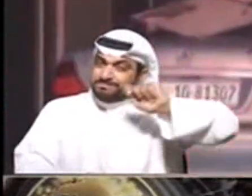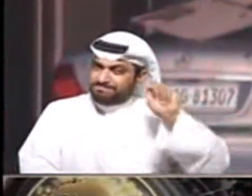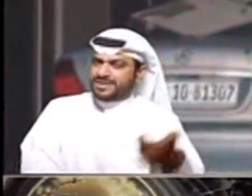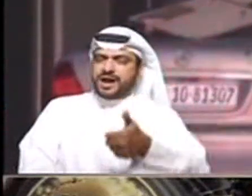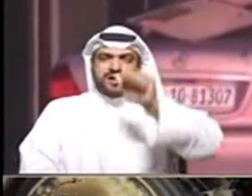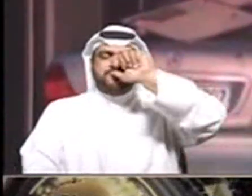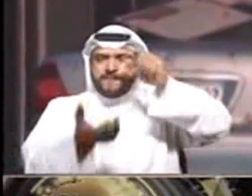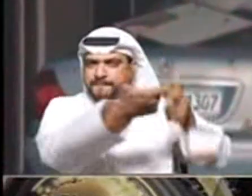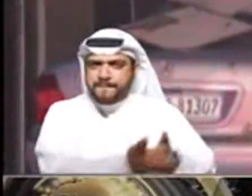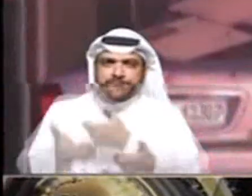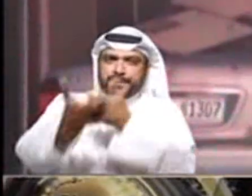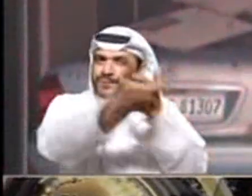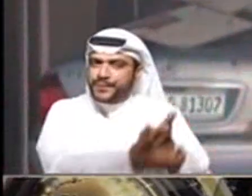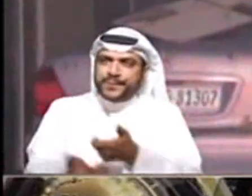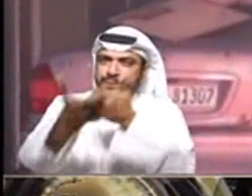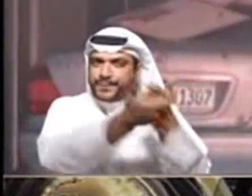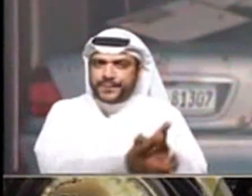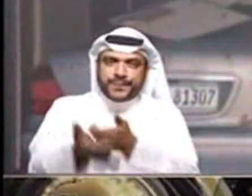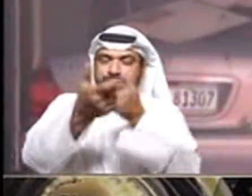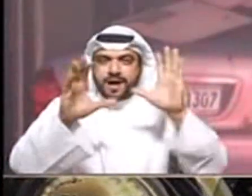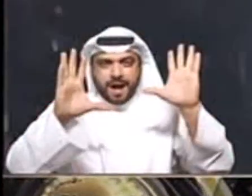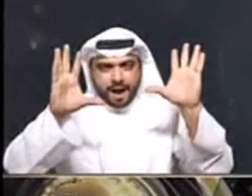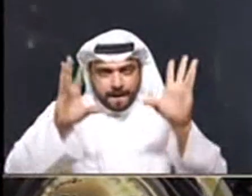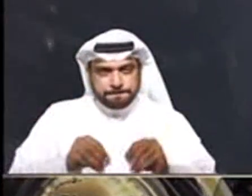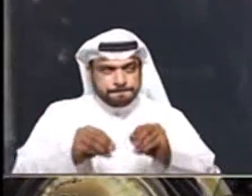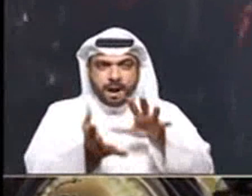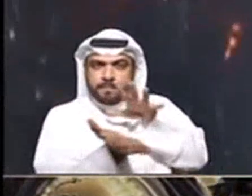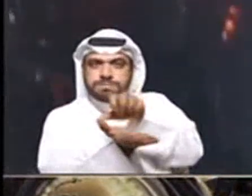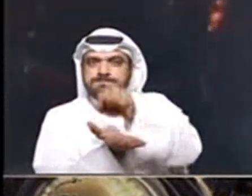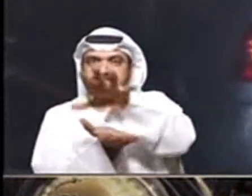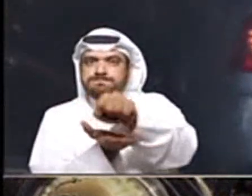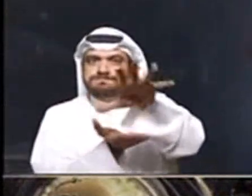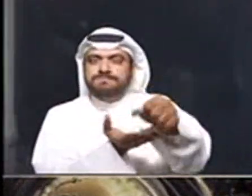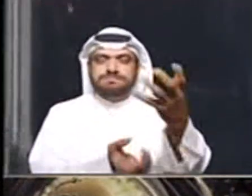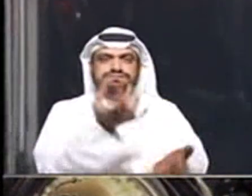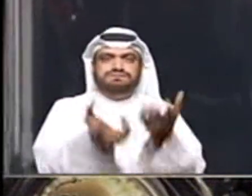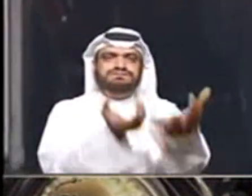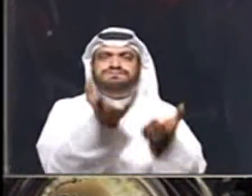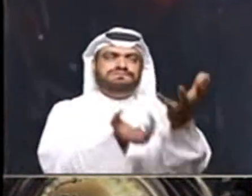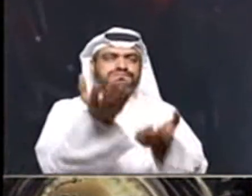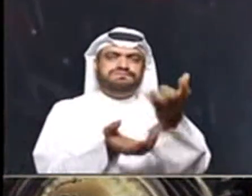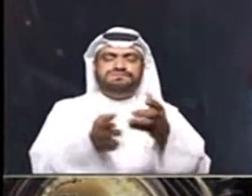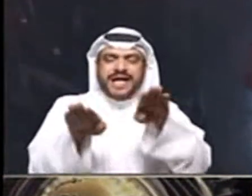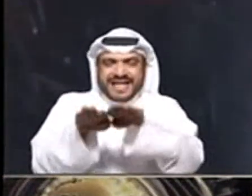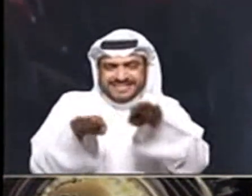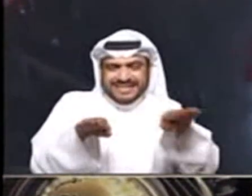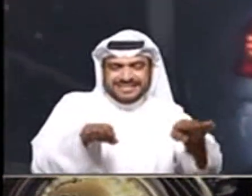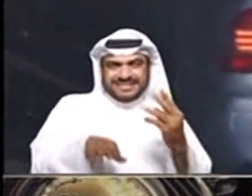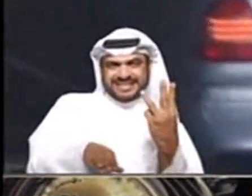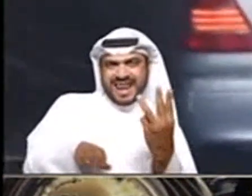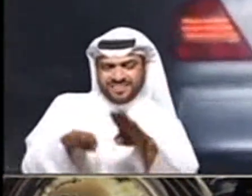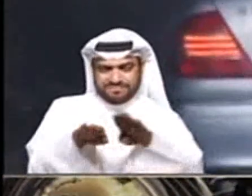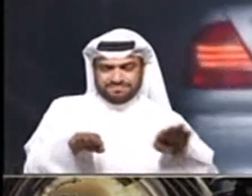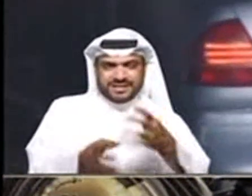باشرت بعملية مكافحة الحريق الذي التهم 5 كراجات متلاصقة بمساحة 3000 متر مربع،